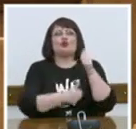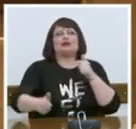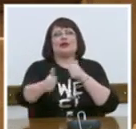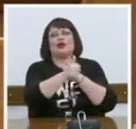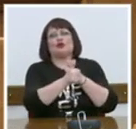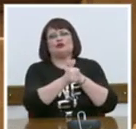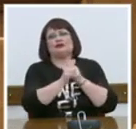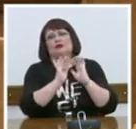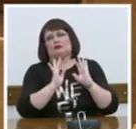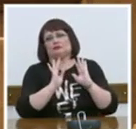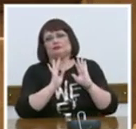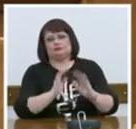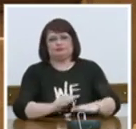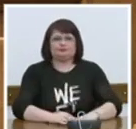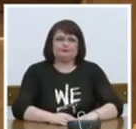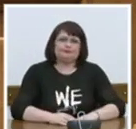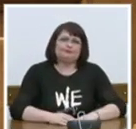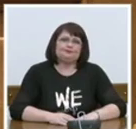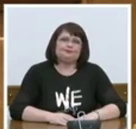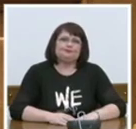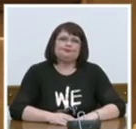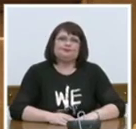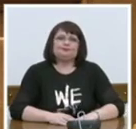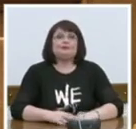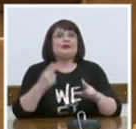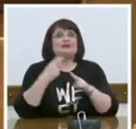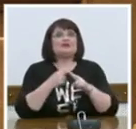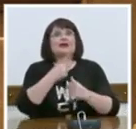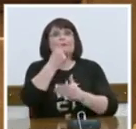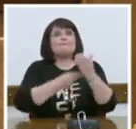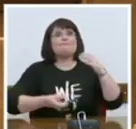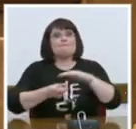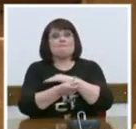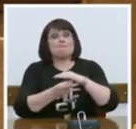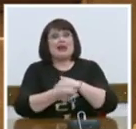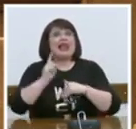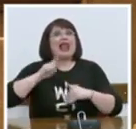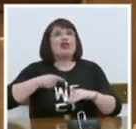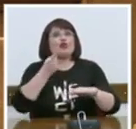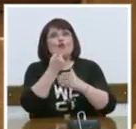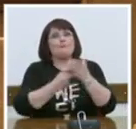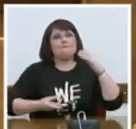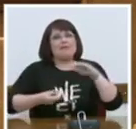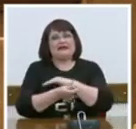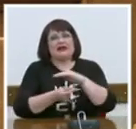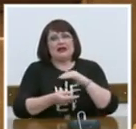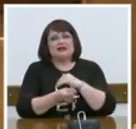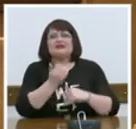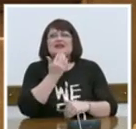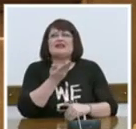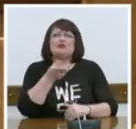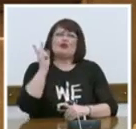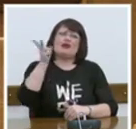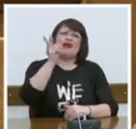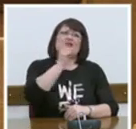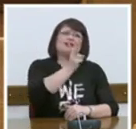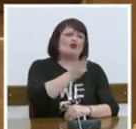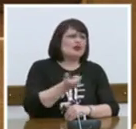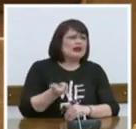τιμή. Όσον αφορά στη μετανάστευση ή στην λάθρομετανάστευση, δεν μπορεί να κατηγορείται ο φιλότιμος